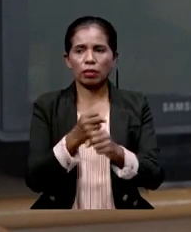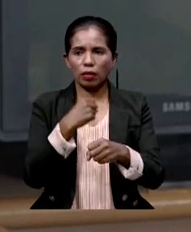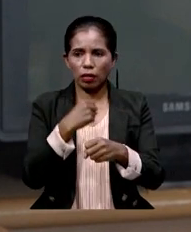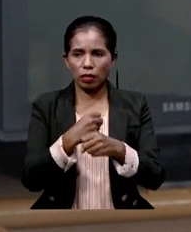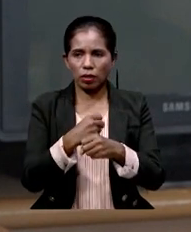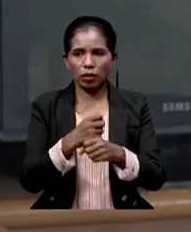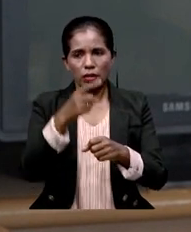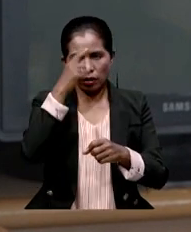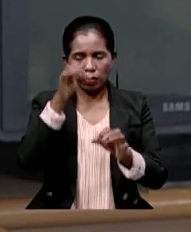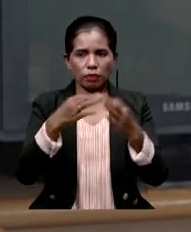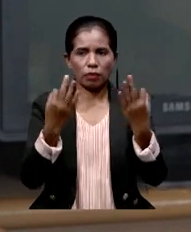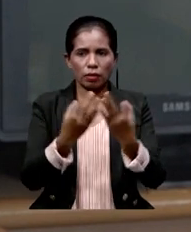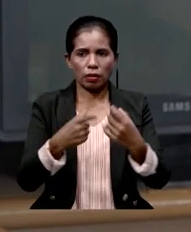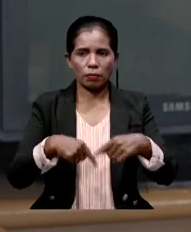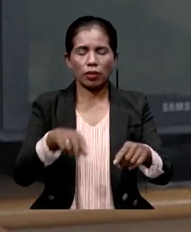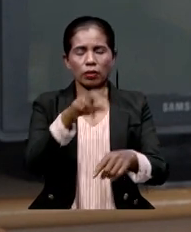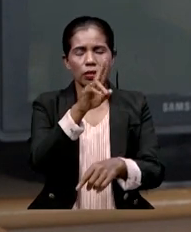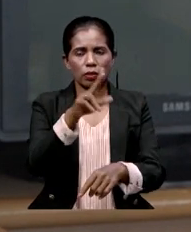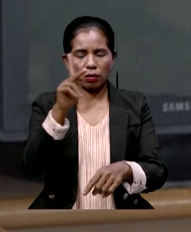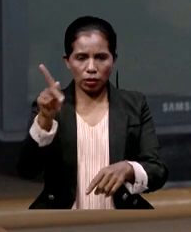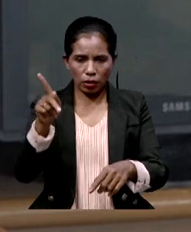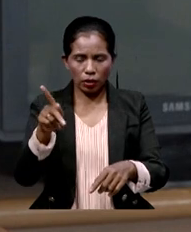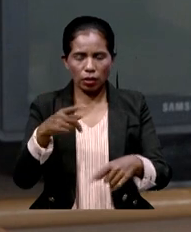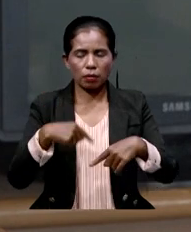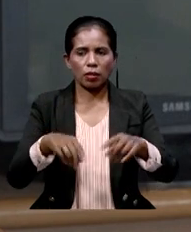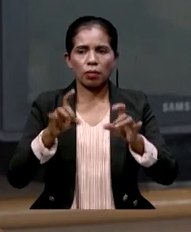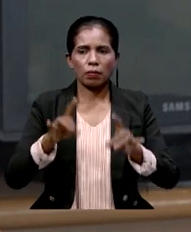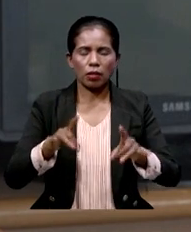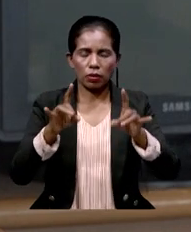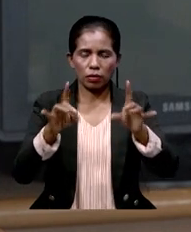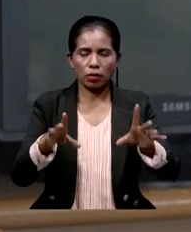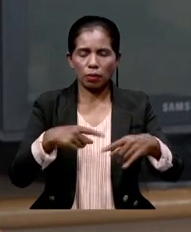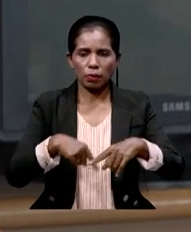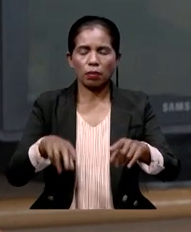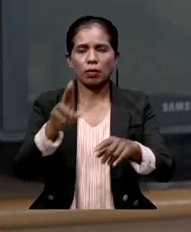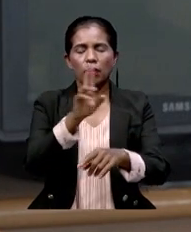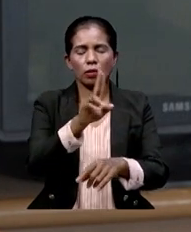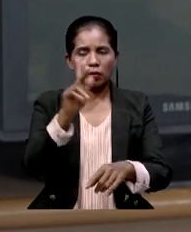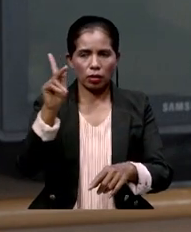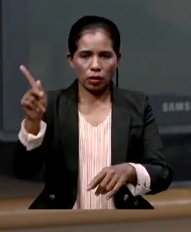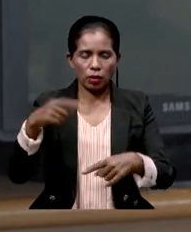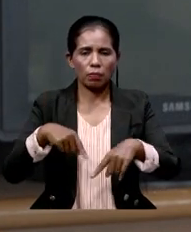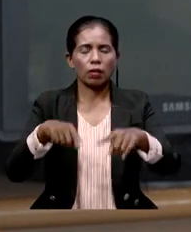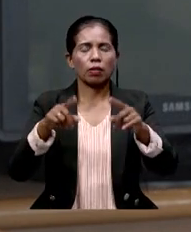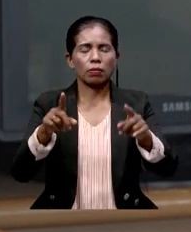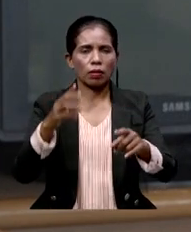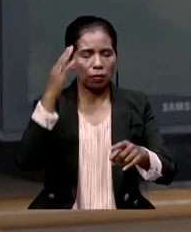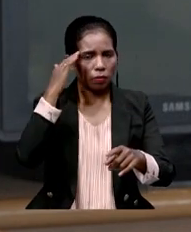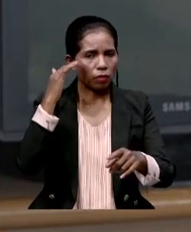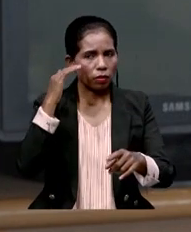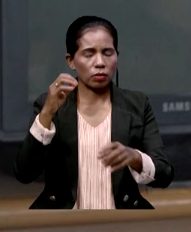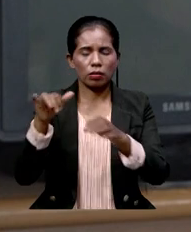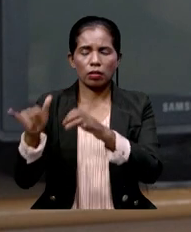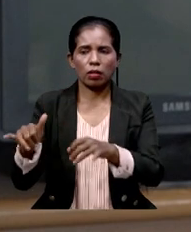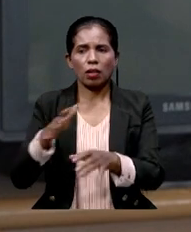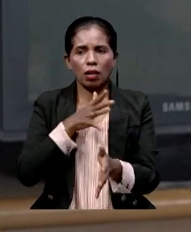tambah famili bati hudu balu Inglaterra, balu ba Australia, balu ba Korea, balu ba Portugal. Nebe husi kala ne firika tu